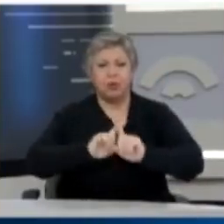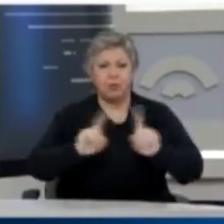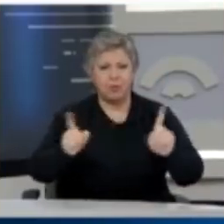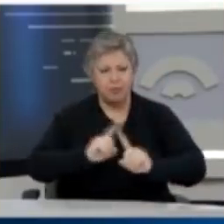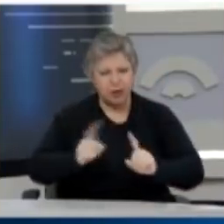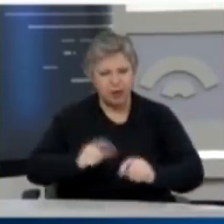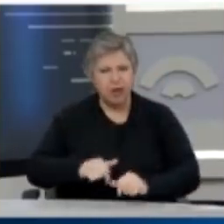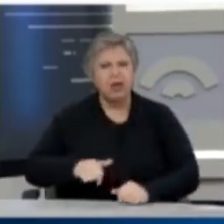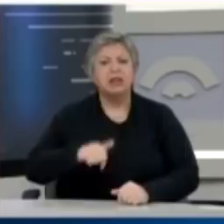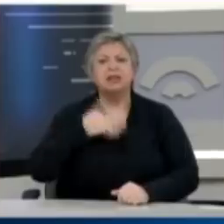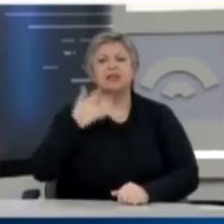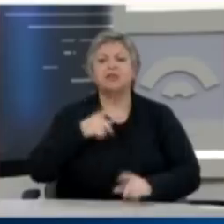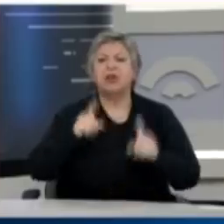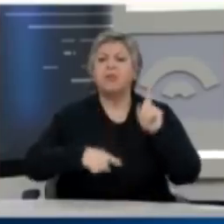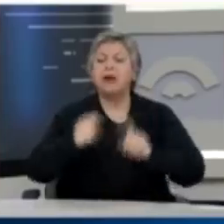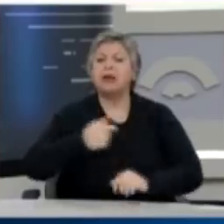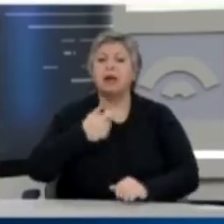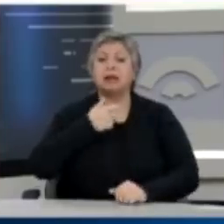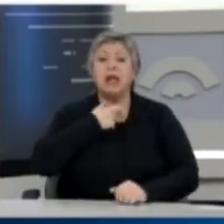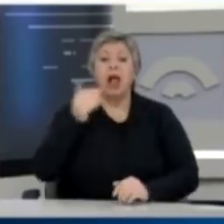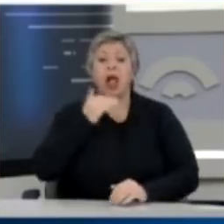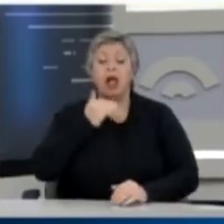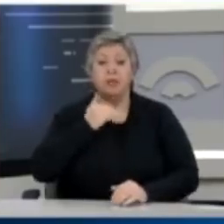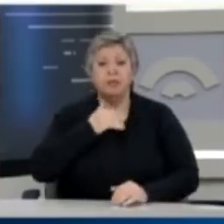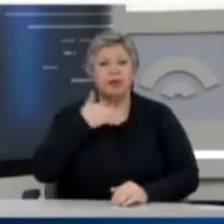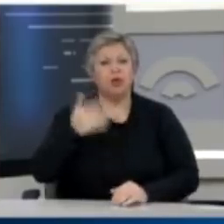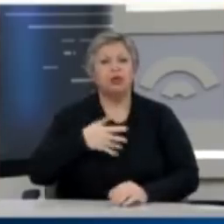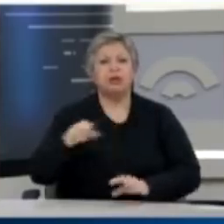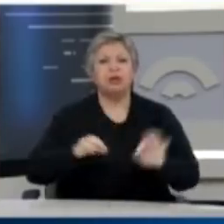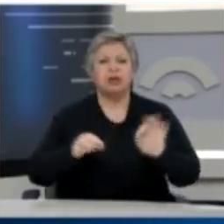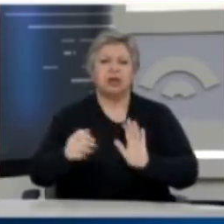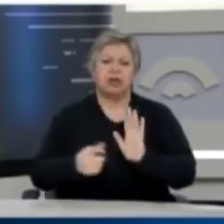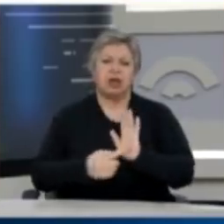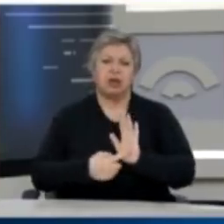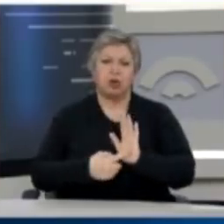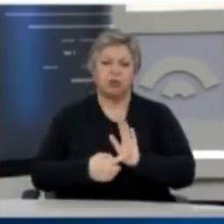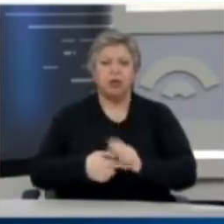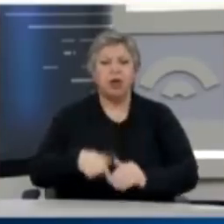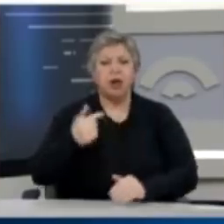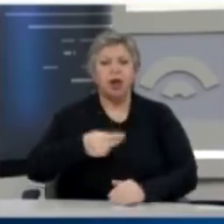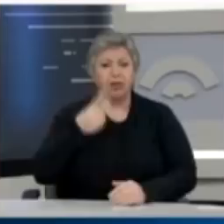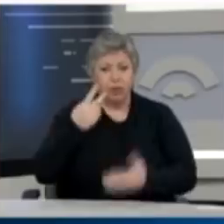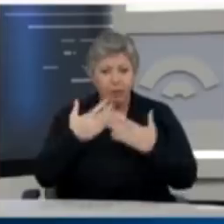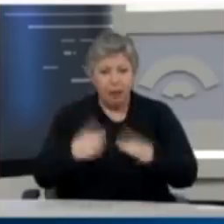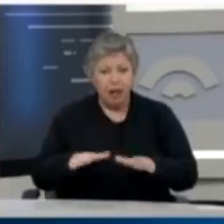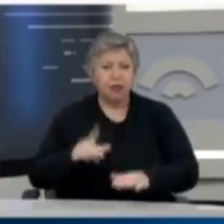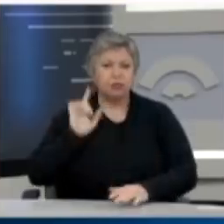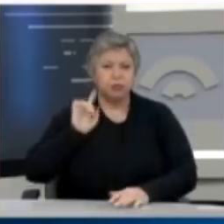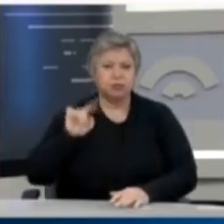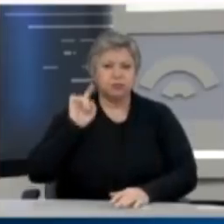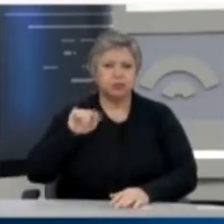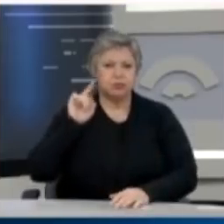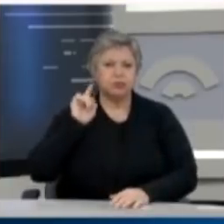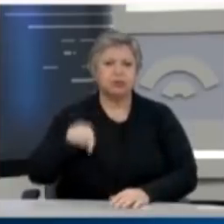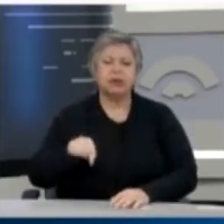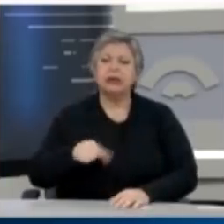τα κατεπήγοντα νομοσχέδια. Γιατί όλα τα παραβιάσατε ομά και συνεχίζετε να τα παραβιάζετε με διάφορα κάθε